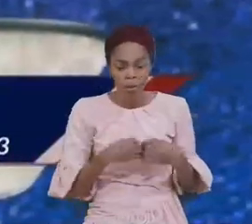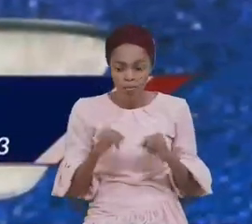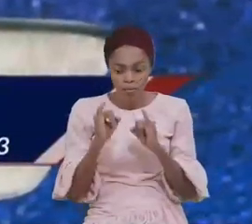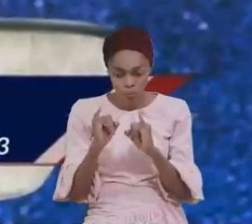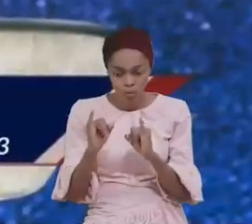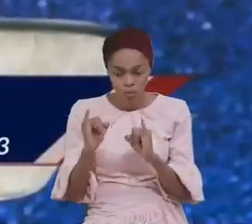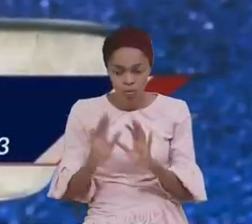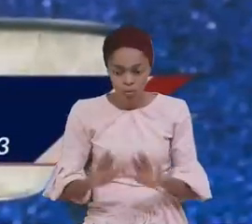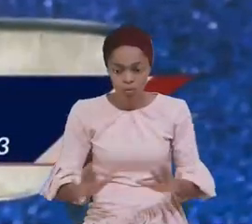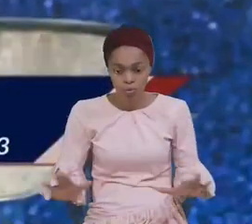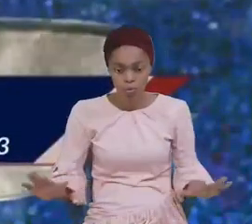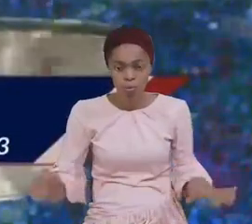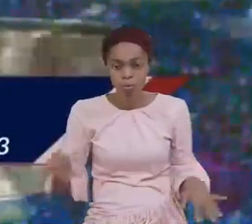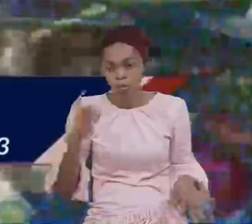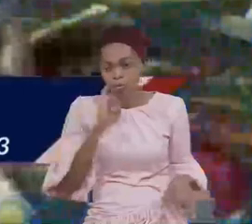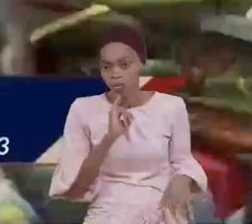parlé